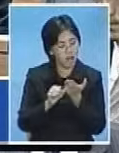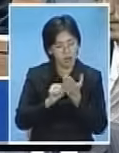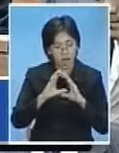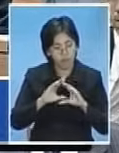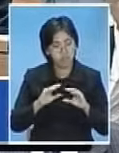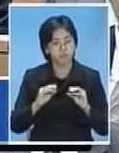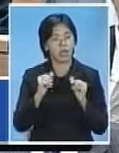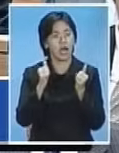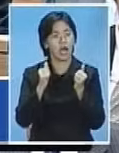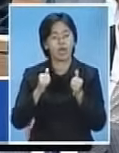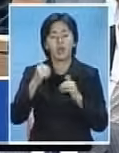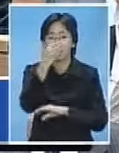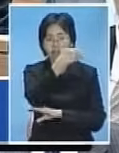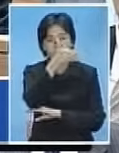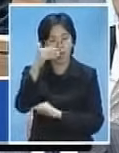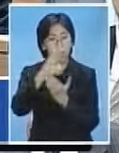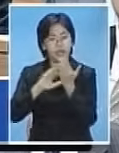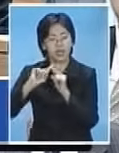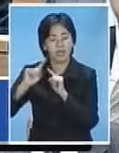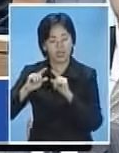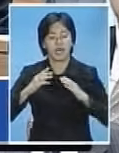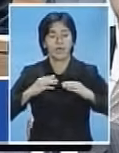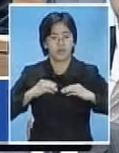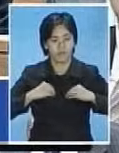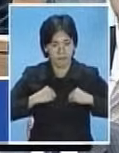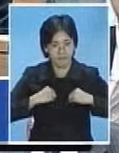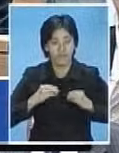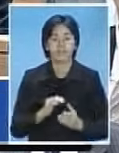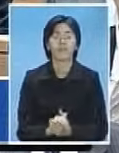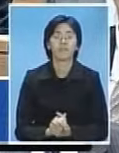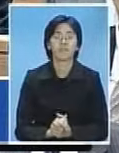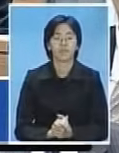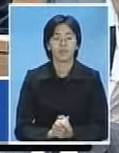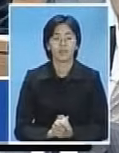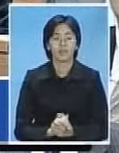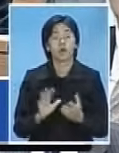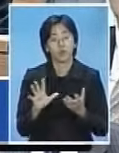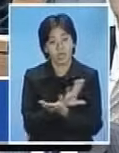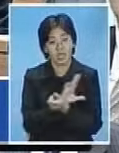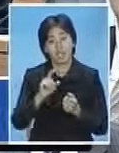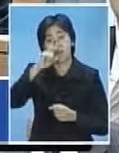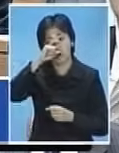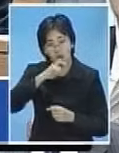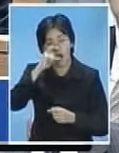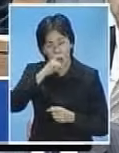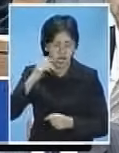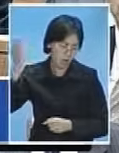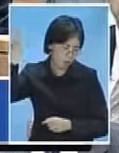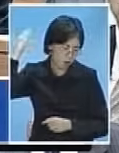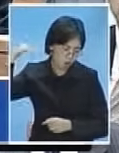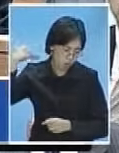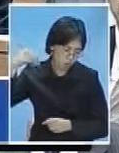นานาประเทศแล้วก็ที่บอกว่าต้นทุนทางสังคมและวัฒนธรรมที่เราได้สะสมมาตั้งแต่ในอ